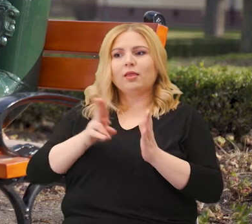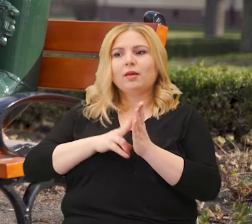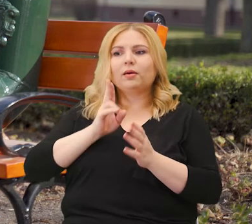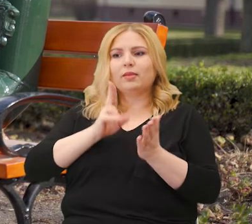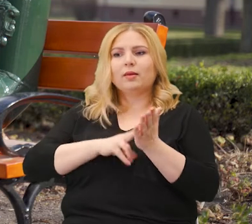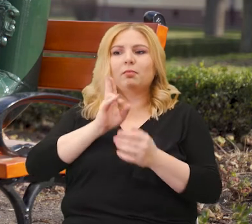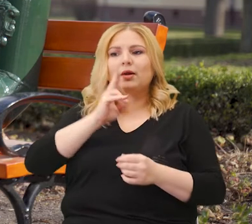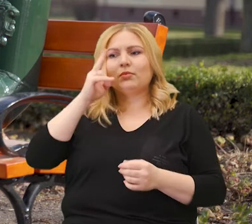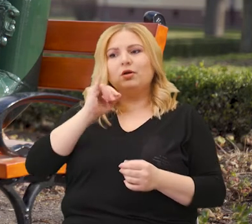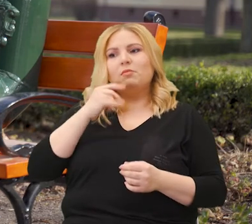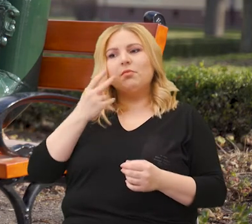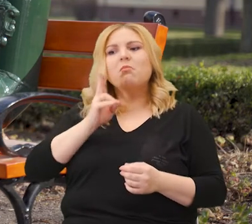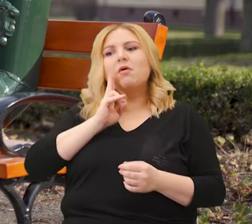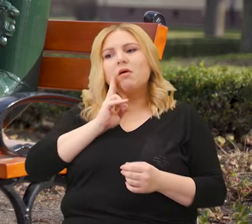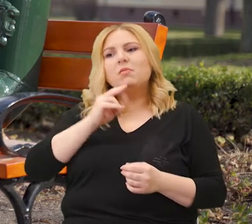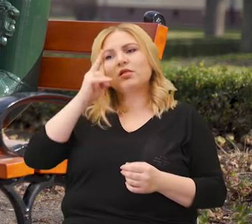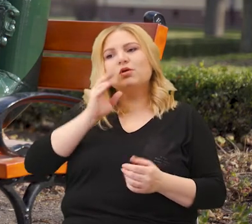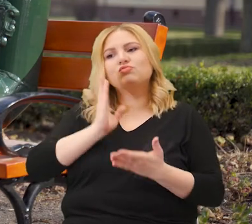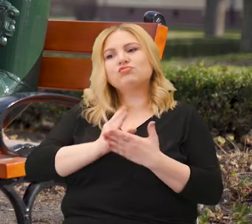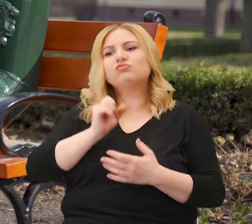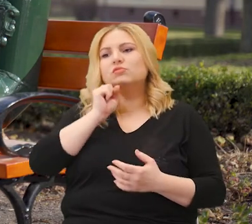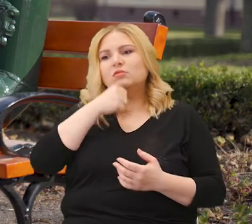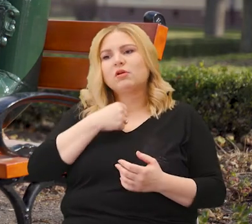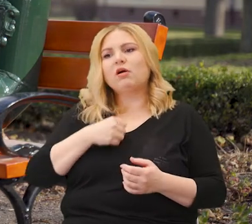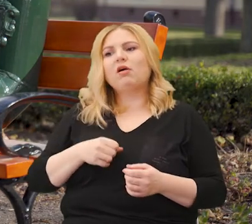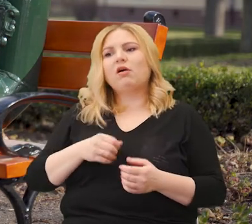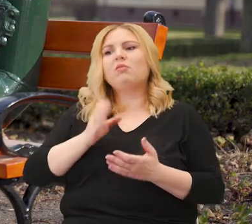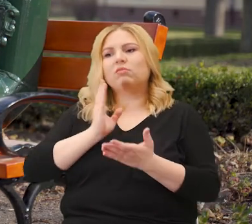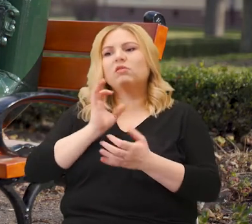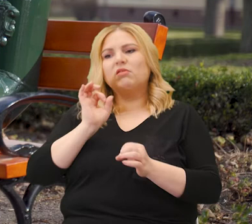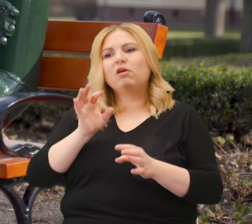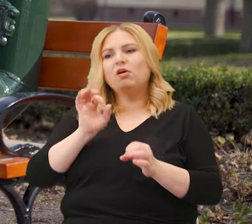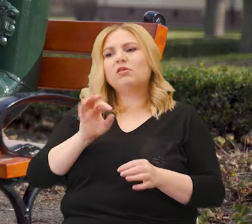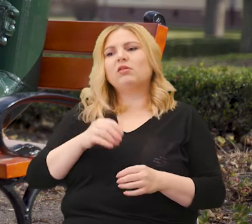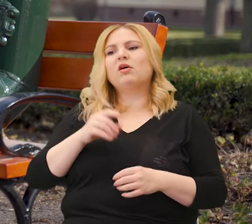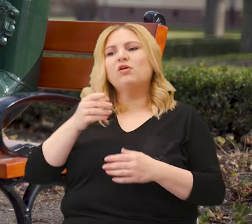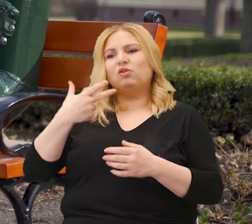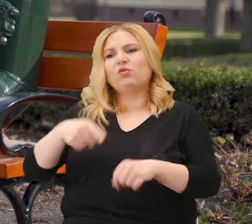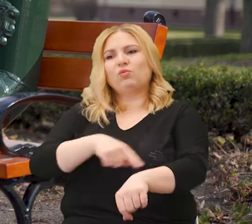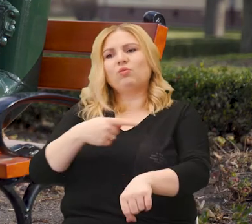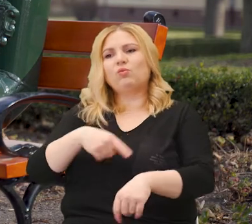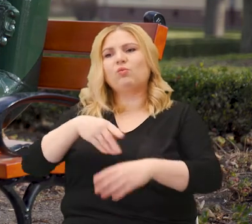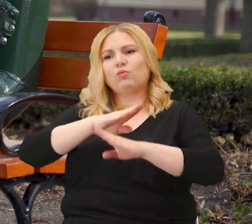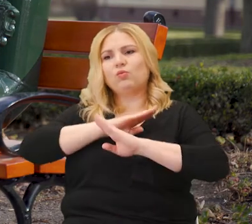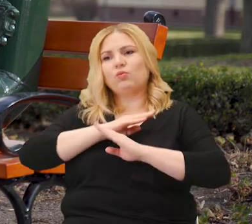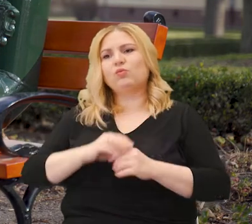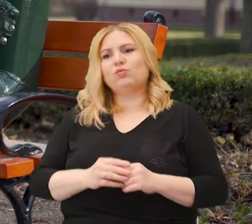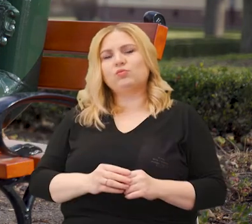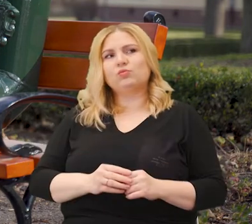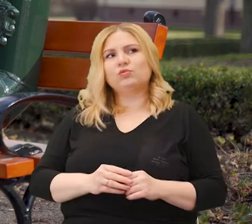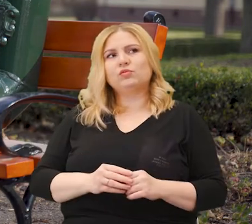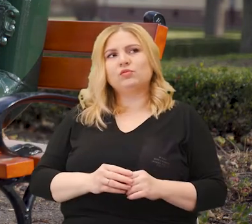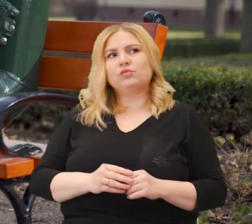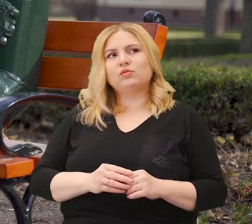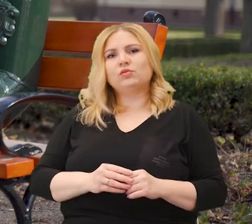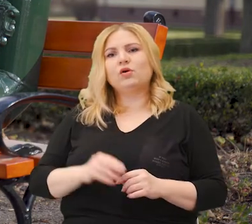już stary, szepnęła Romcia. Mama też, wzruszył się Tomcio. Pewnie niedługo umrą. W ogóle wszyscy umrą, podzieliła